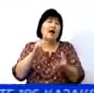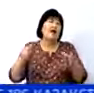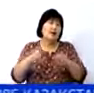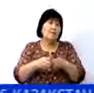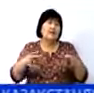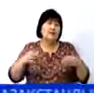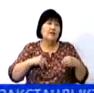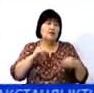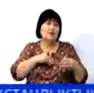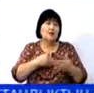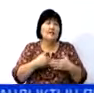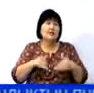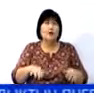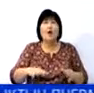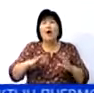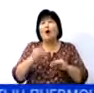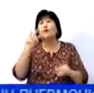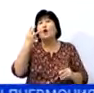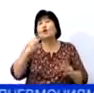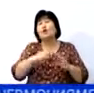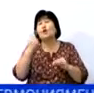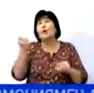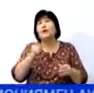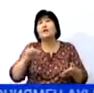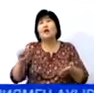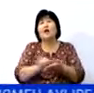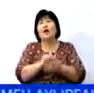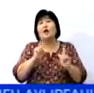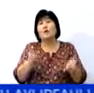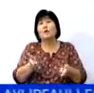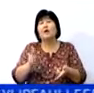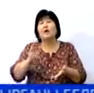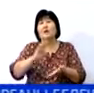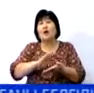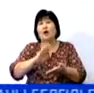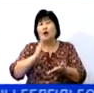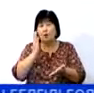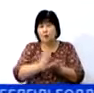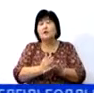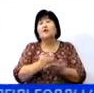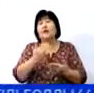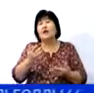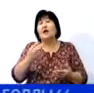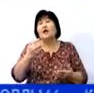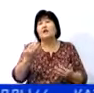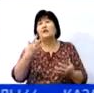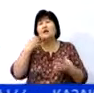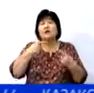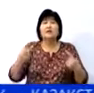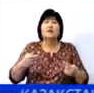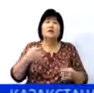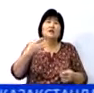жұмыс істеуде. Ауданымызда 3 шаруашылық меморандумға отырылып, мынау бақша дақылдары бойынша 40 895